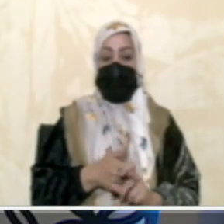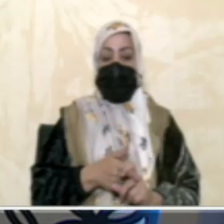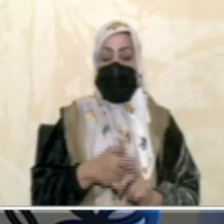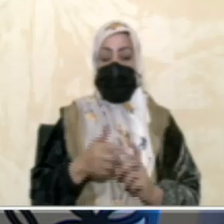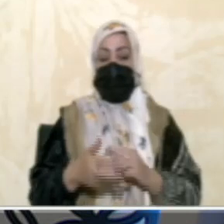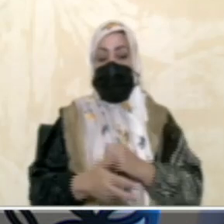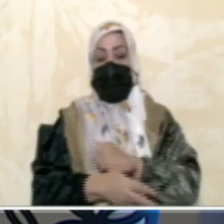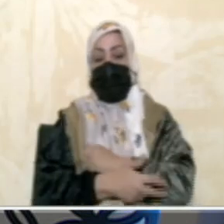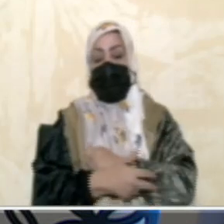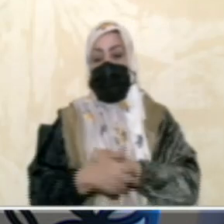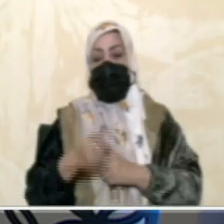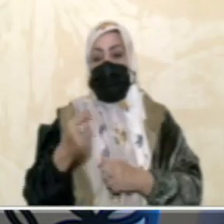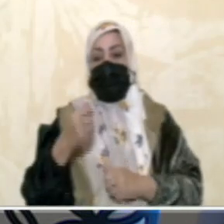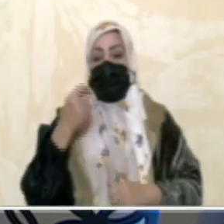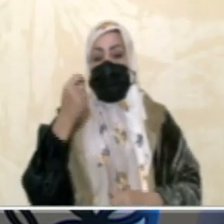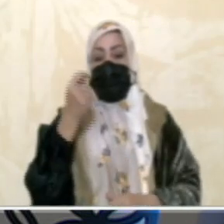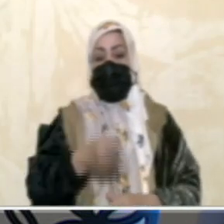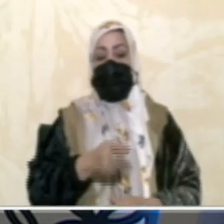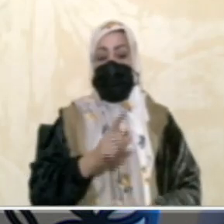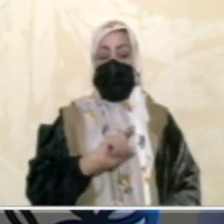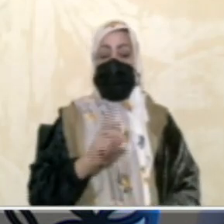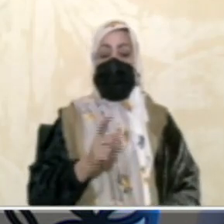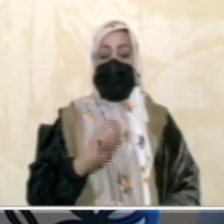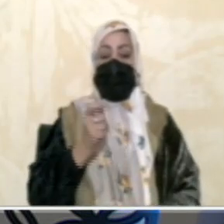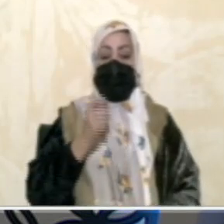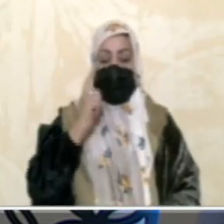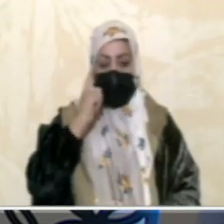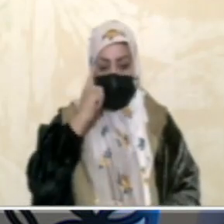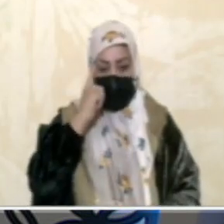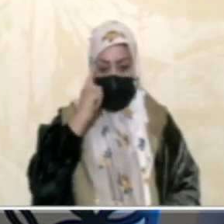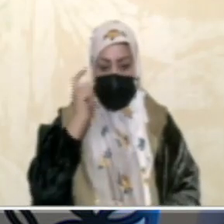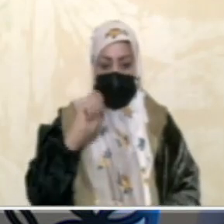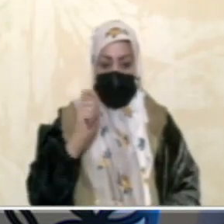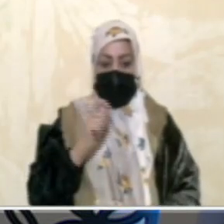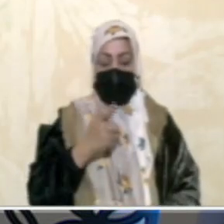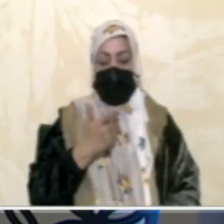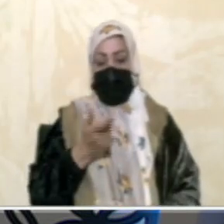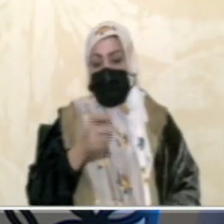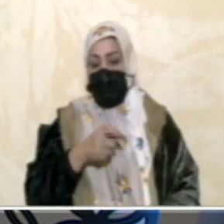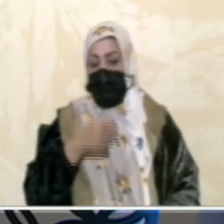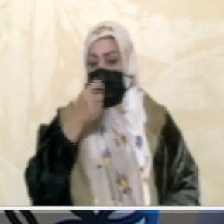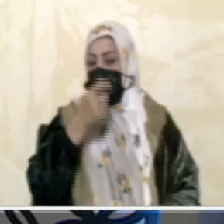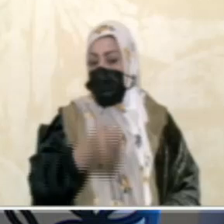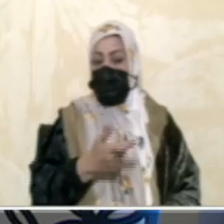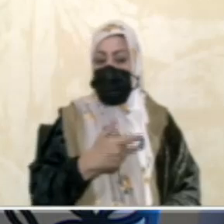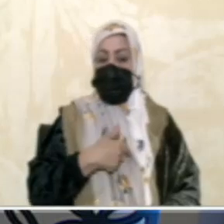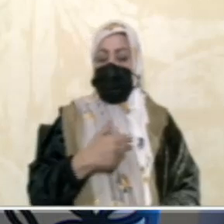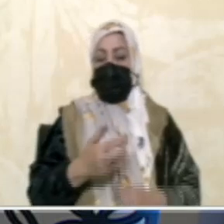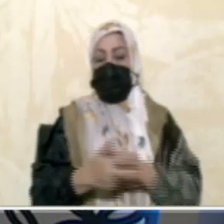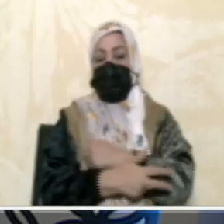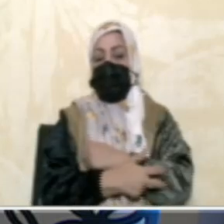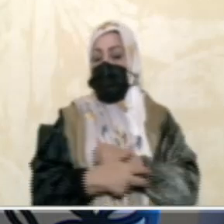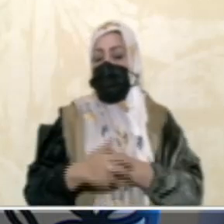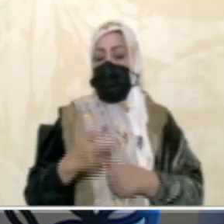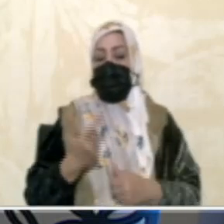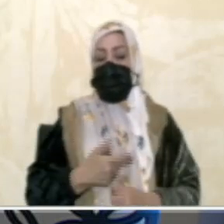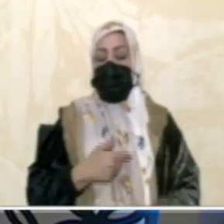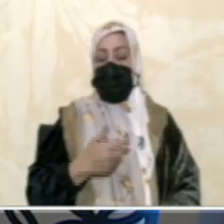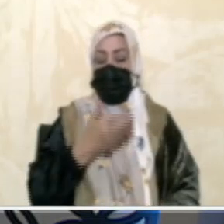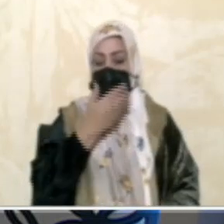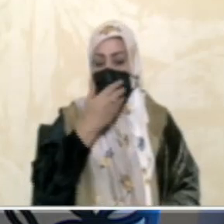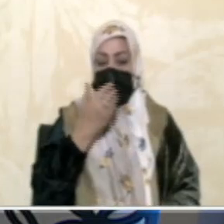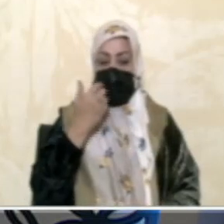فلوس فلوس حاضر ان شاء الله انتظر الاجابه سيد بلقاسم